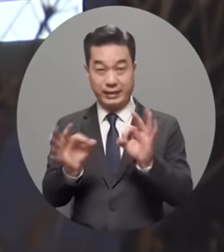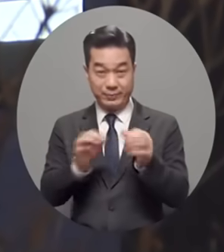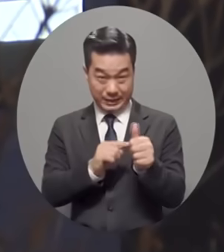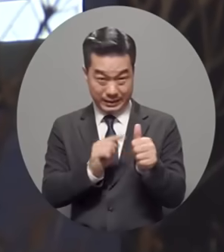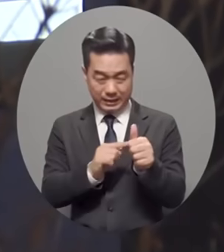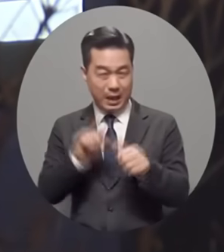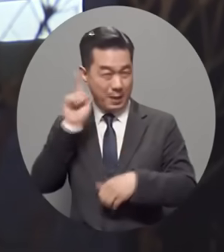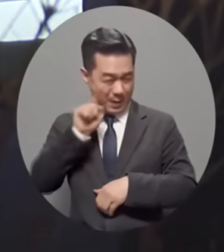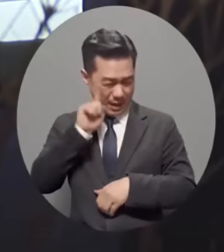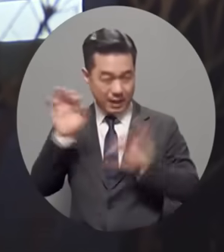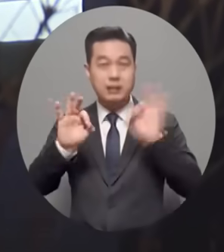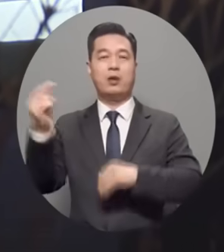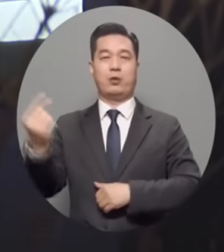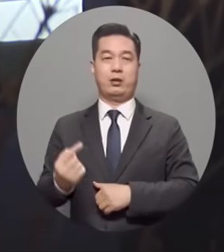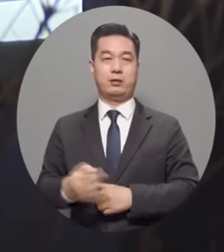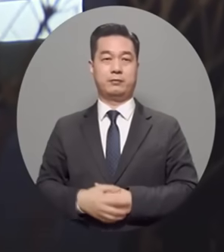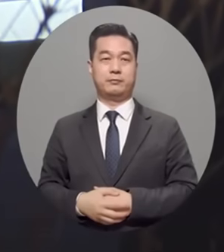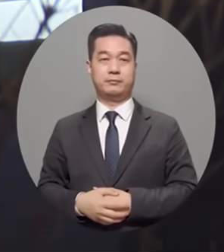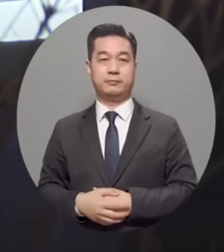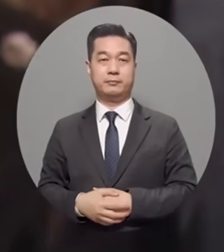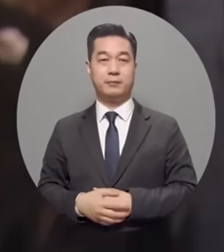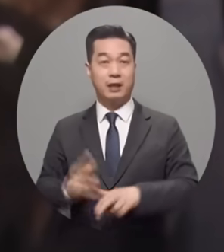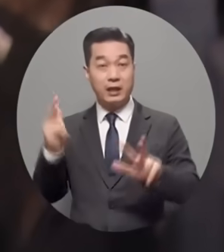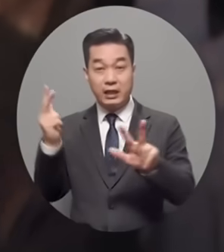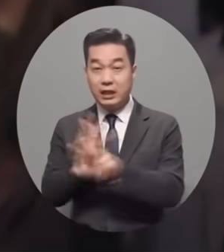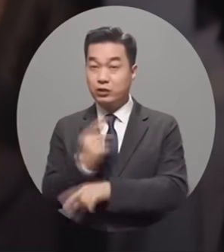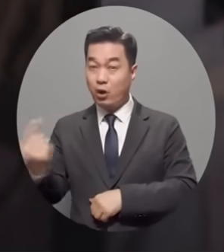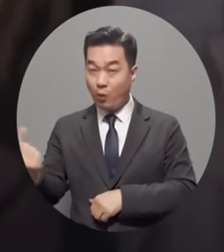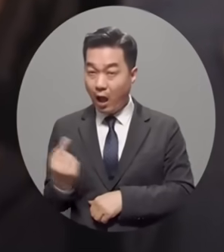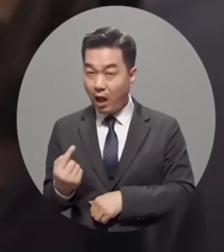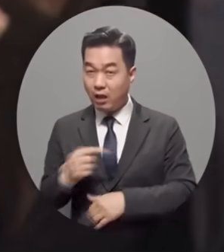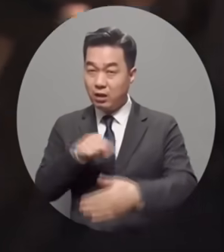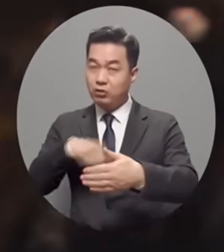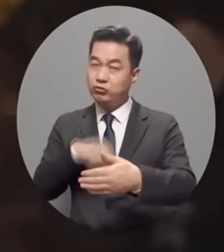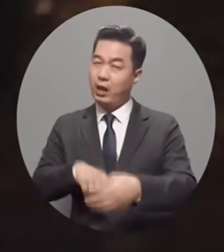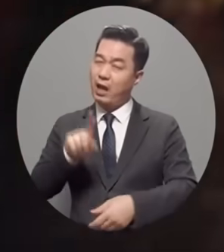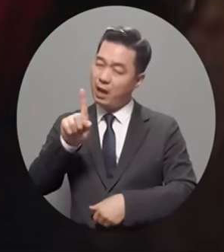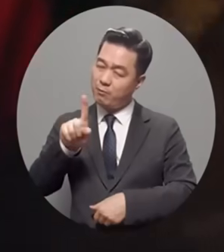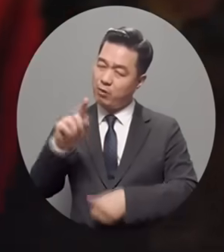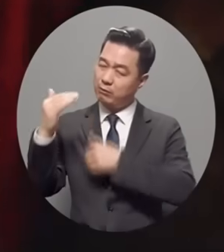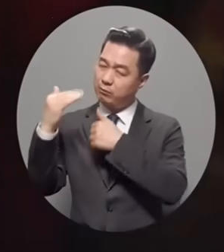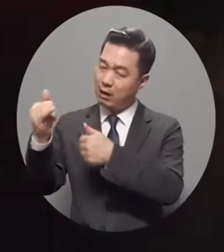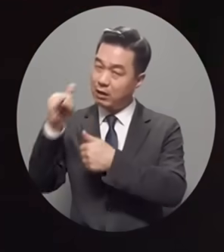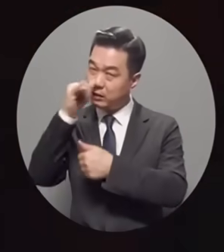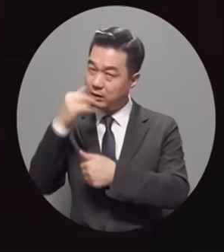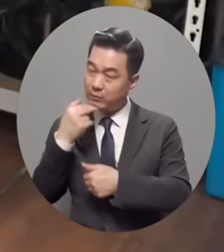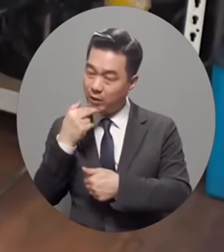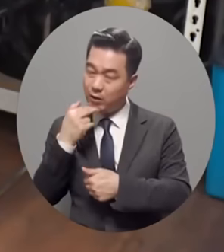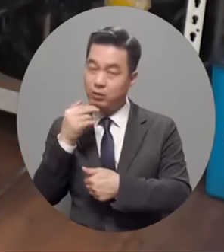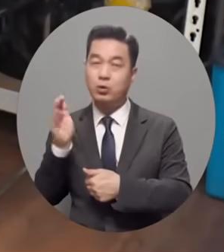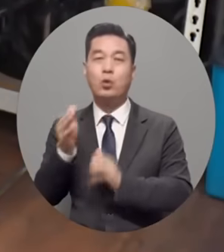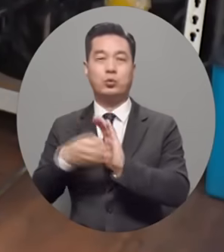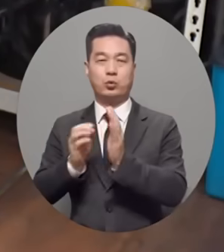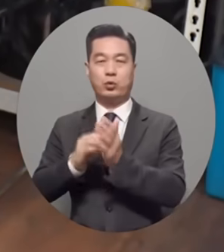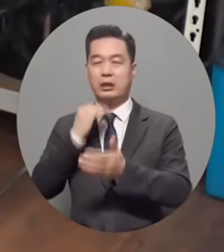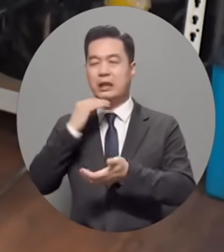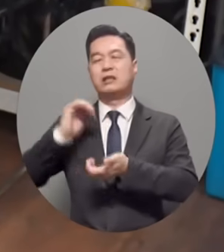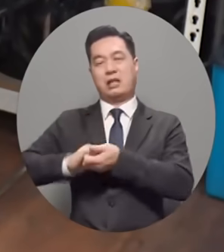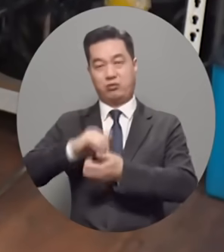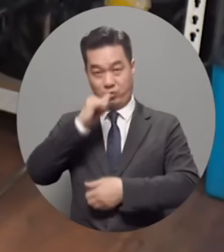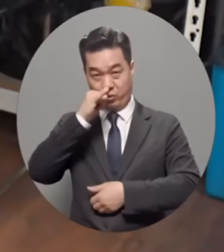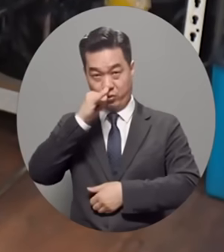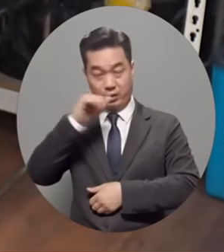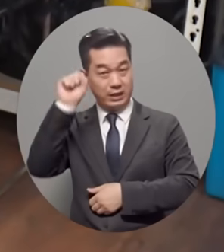찾습니다. 일주일 남았는데 그래서 한 분이나 갈지 말지요, 일도. 근데 이것도 나의 제안을 받지요. 꼭두